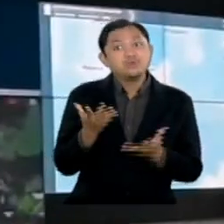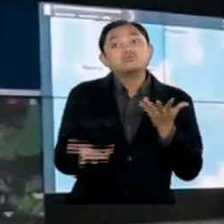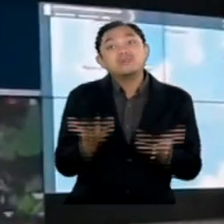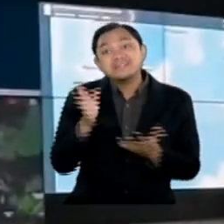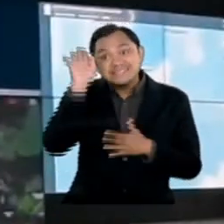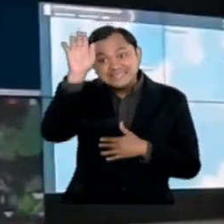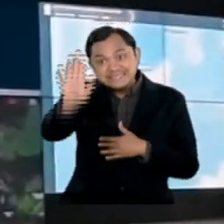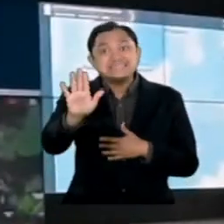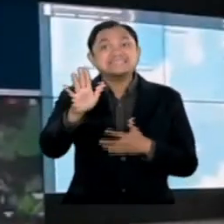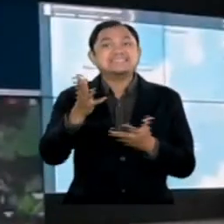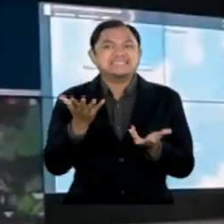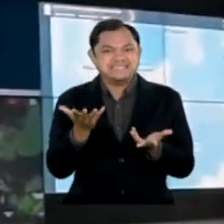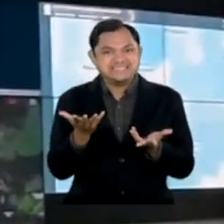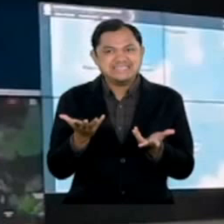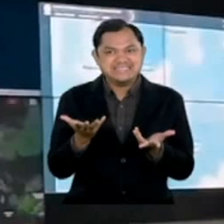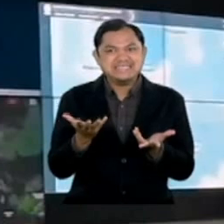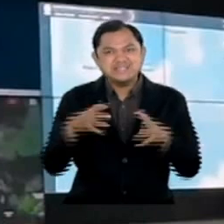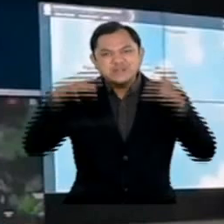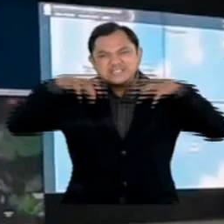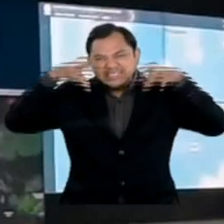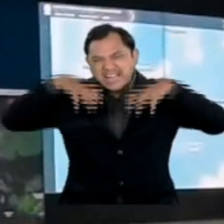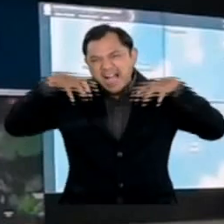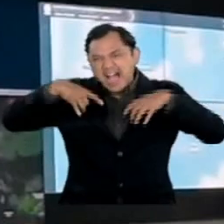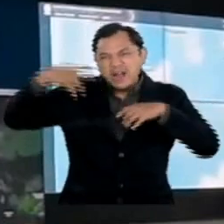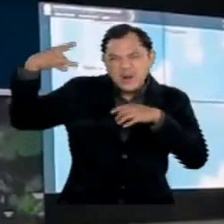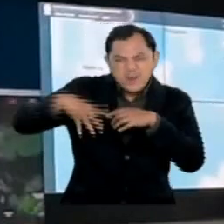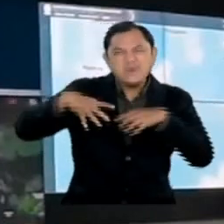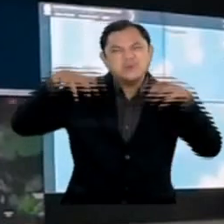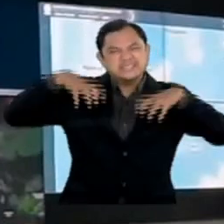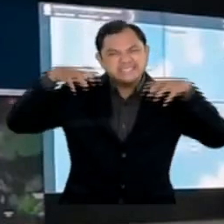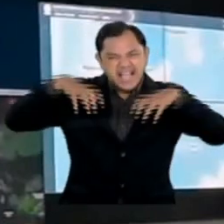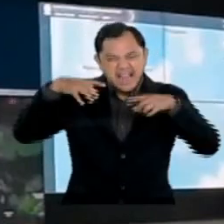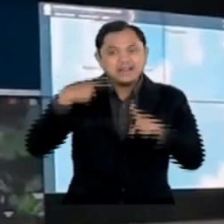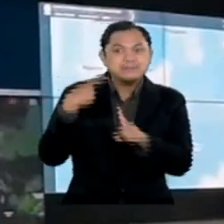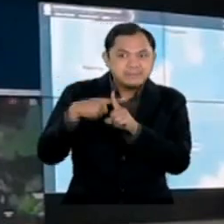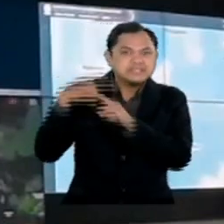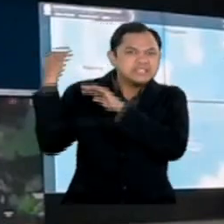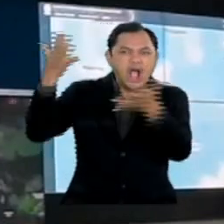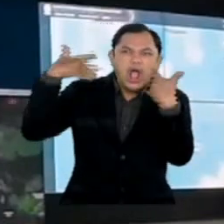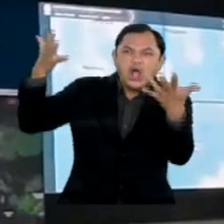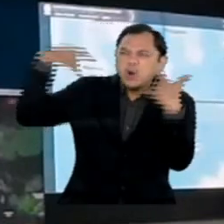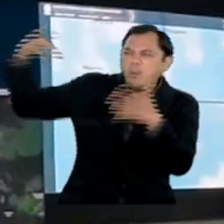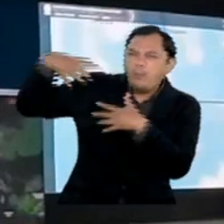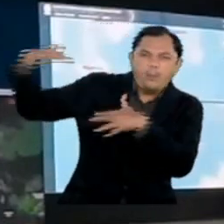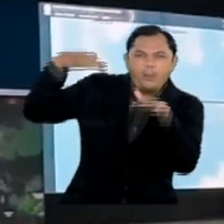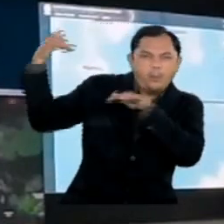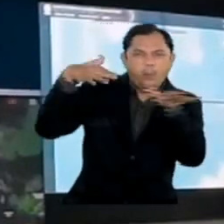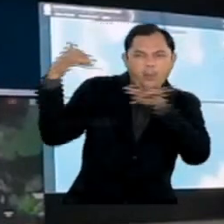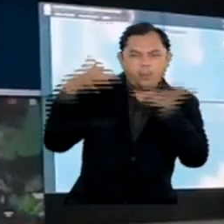potensi hujan deras disertai angin kencang, kilat dan petir.